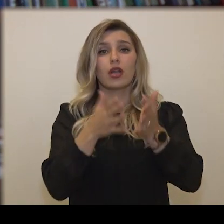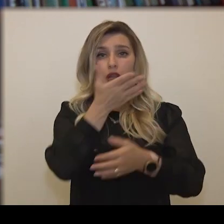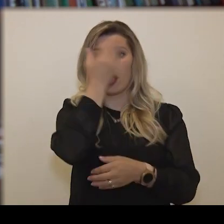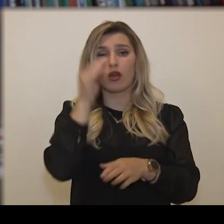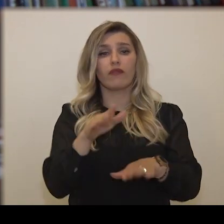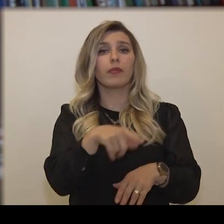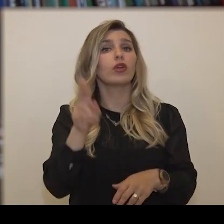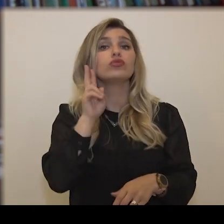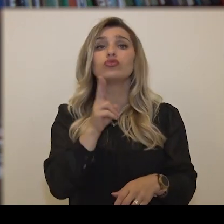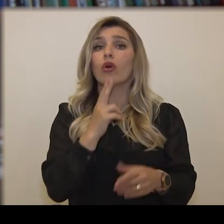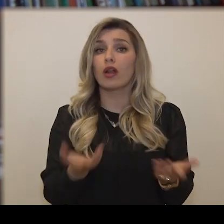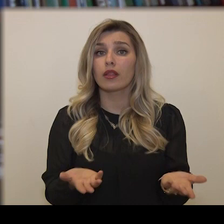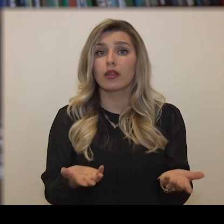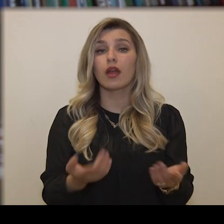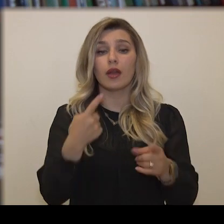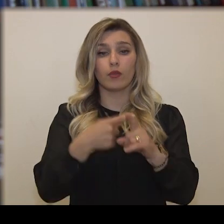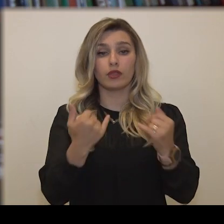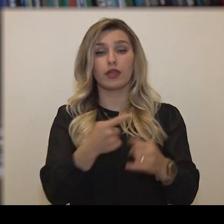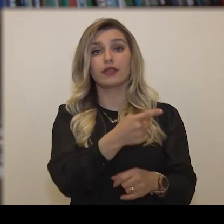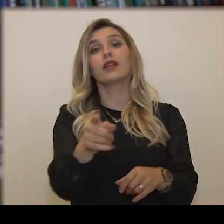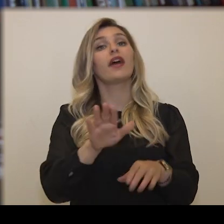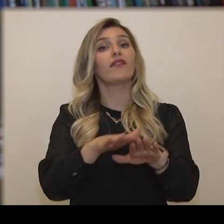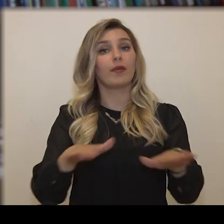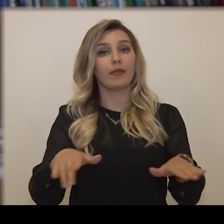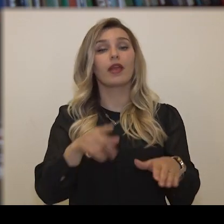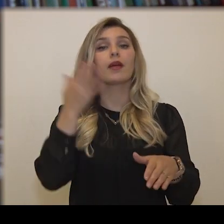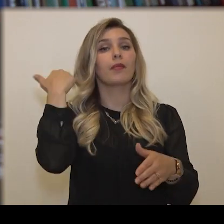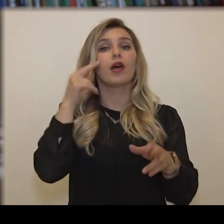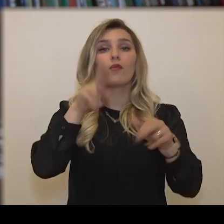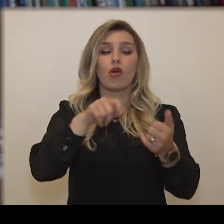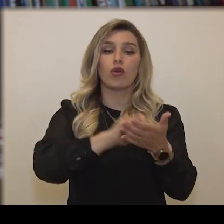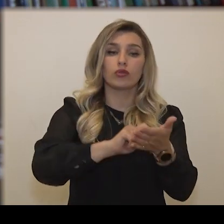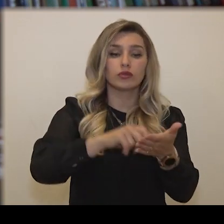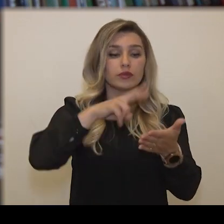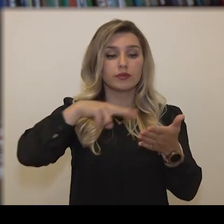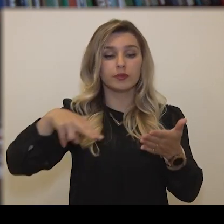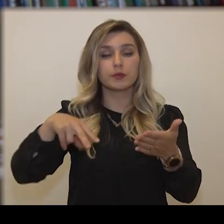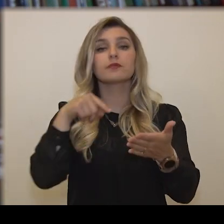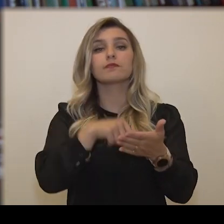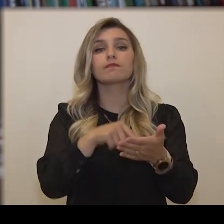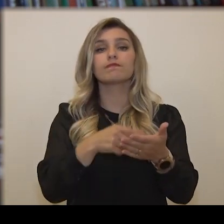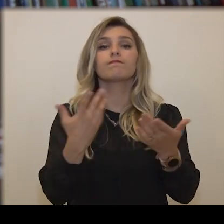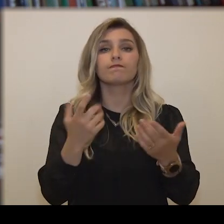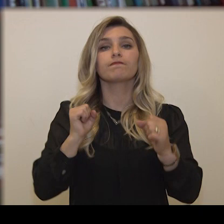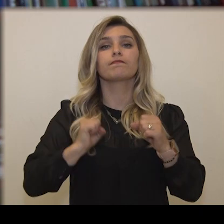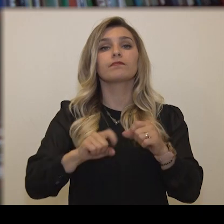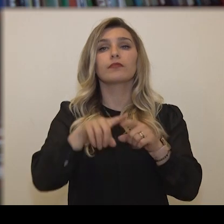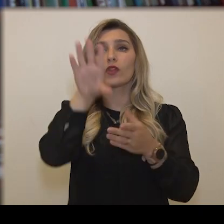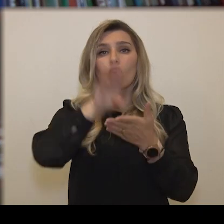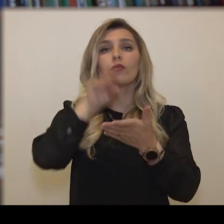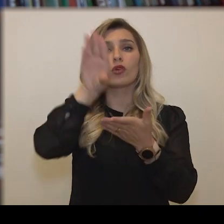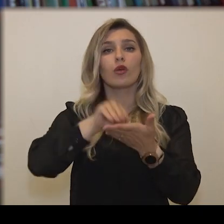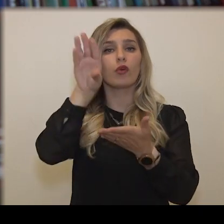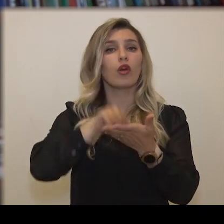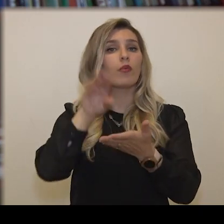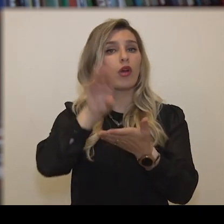dëgjuar. Dhe në një farë forme edhe ata nxënës cilët kanë mri me shkru ose me ledzu, ka qenë kryesisht e kanë bërë për mes emitimit, edhe